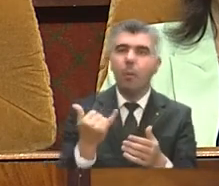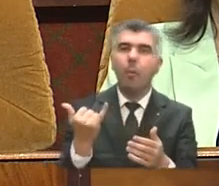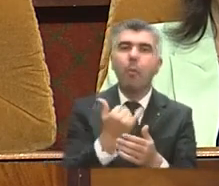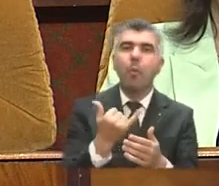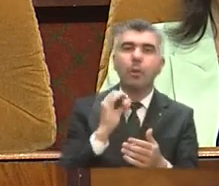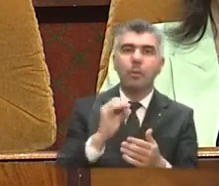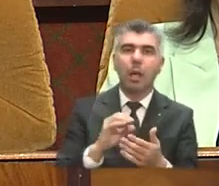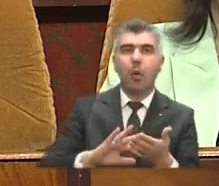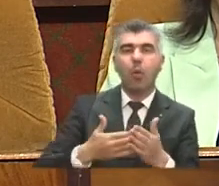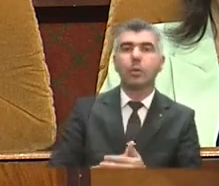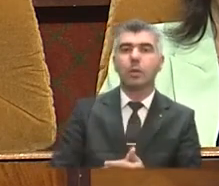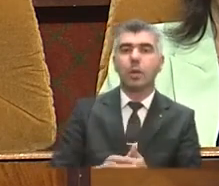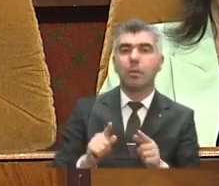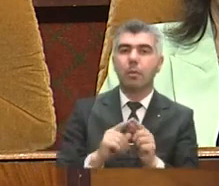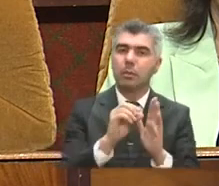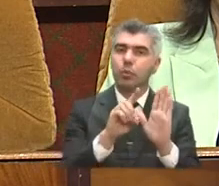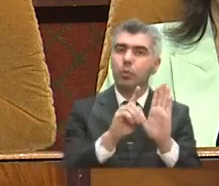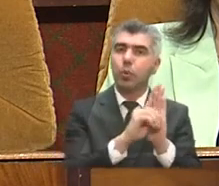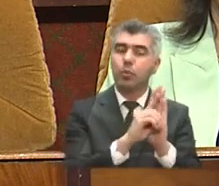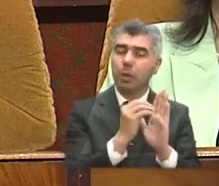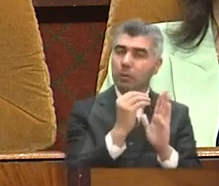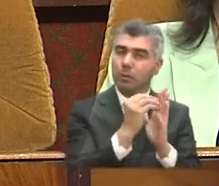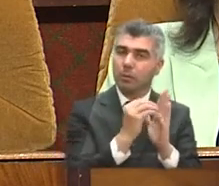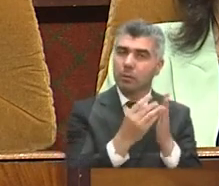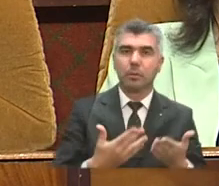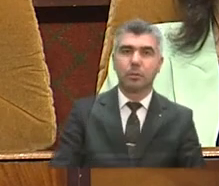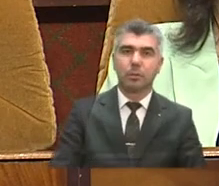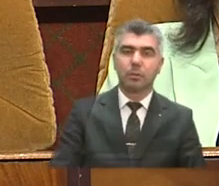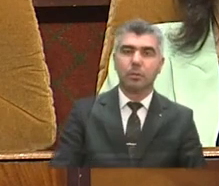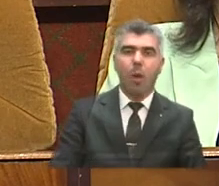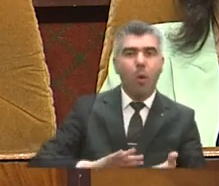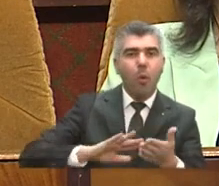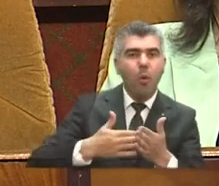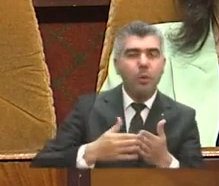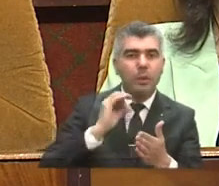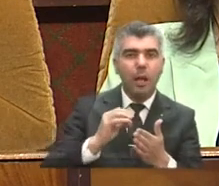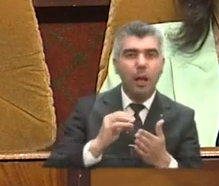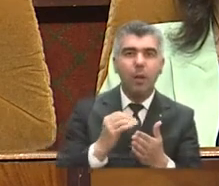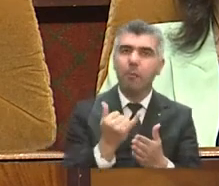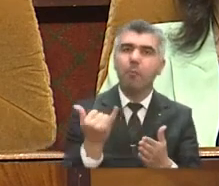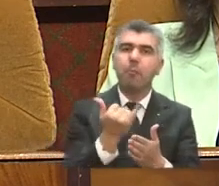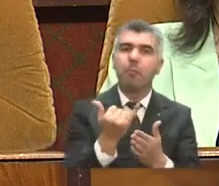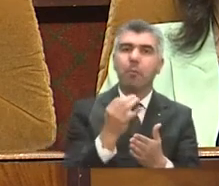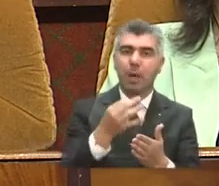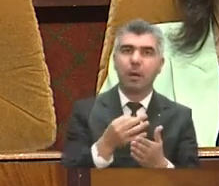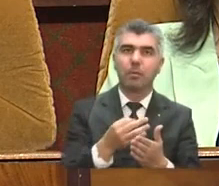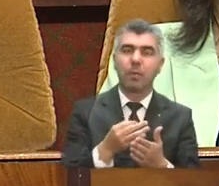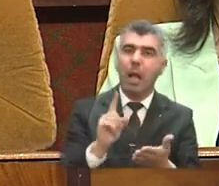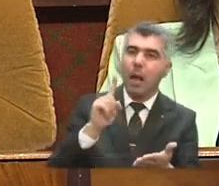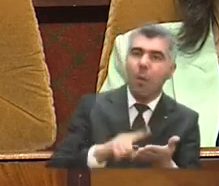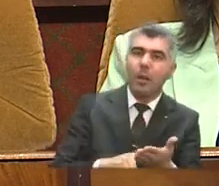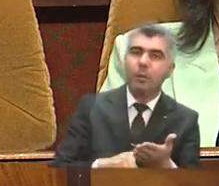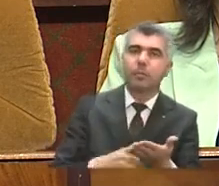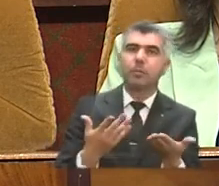الوطنية اللي مشار إليها في الدستور. وبغينا طبعا يكون هذا الشيء كله مستوفي للشروط في ظل الواجب حتى